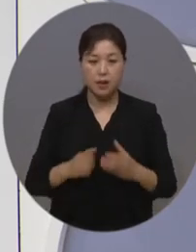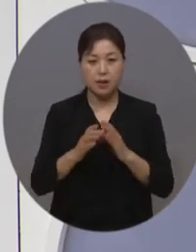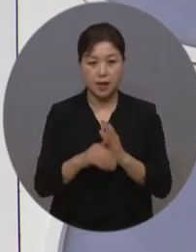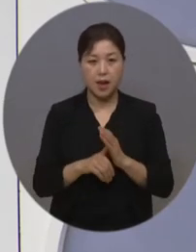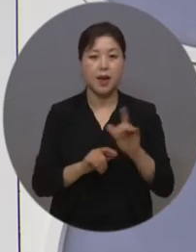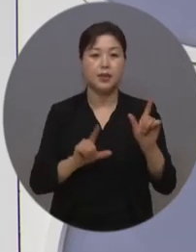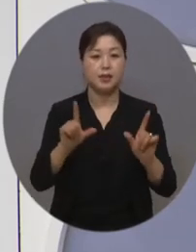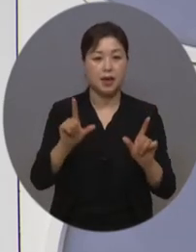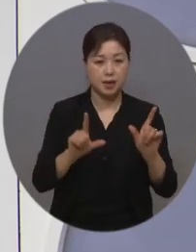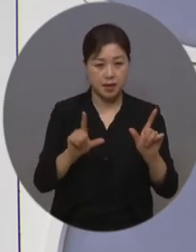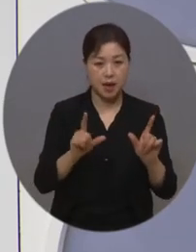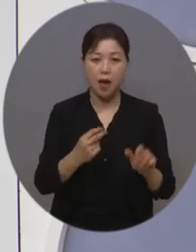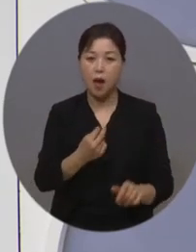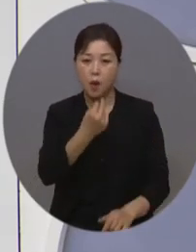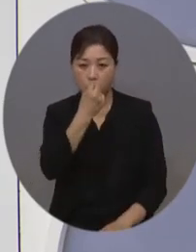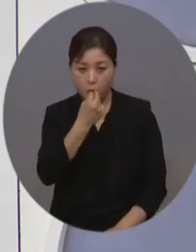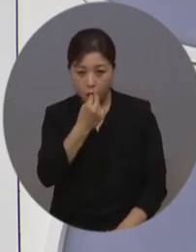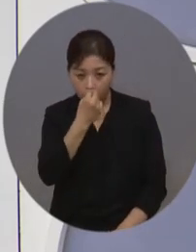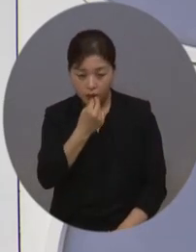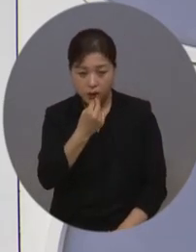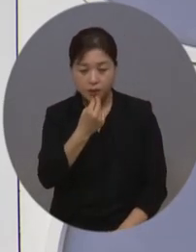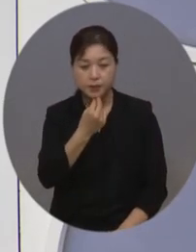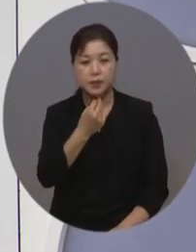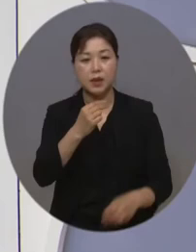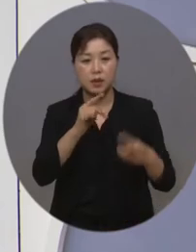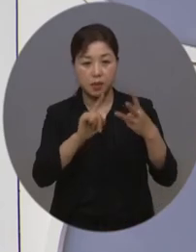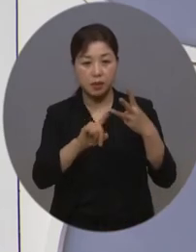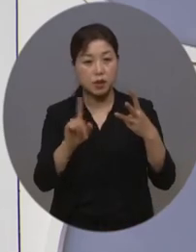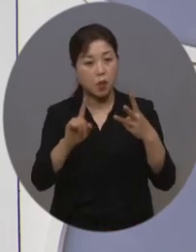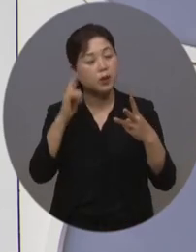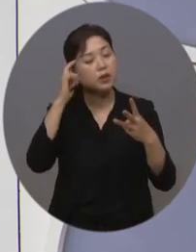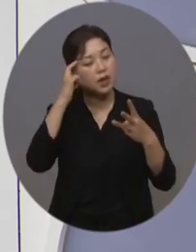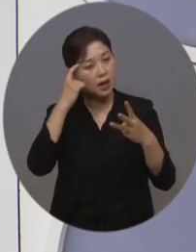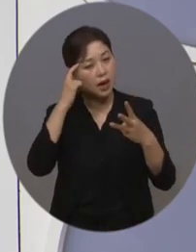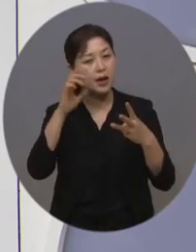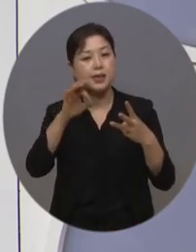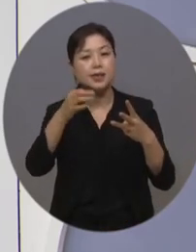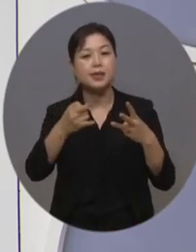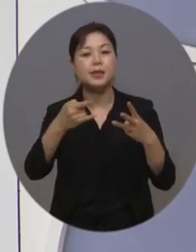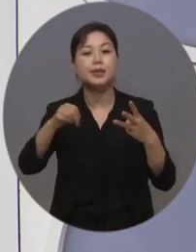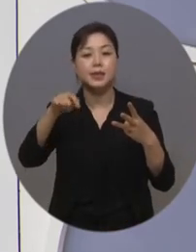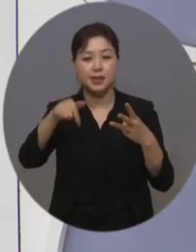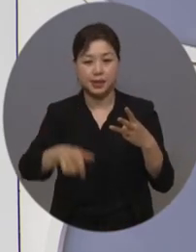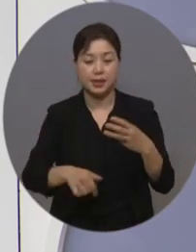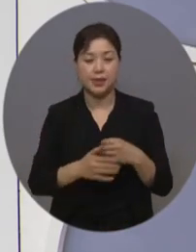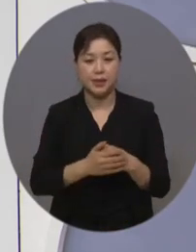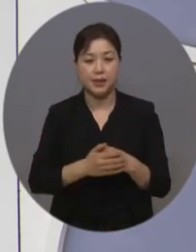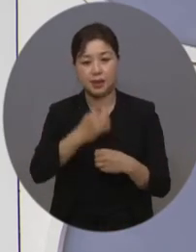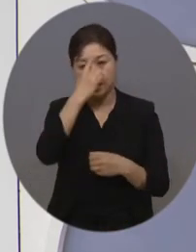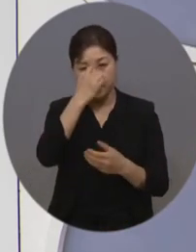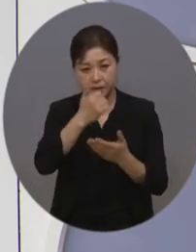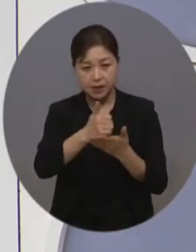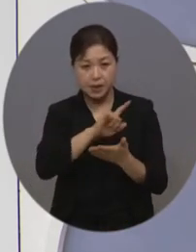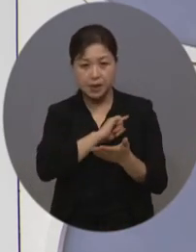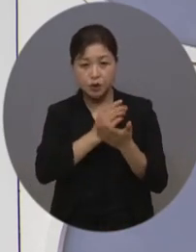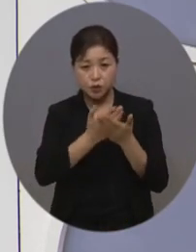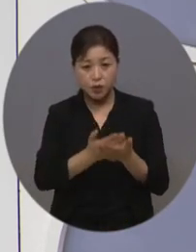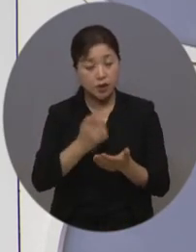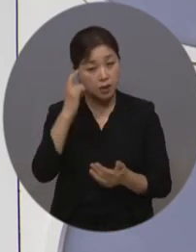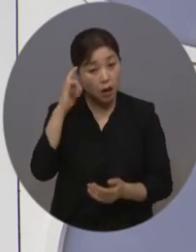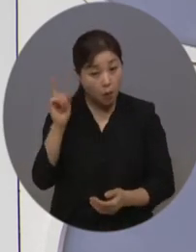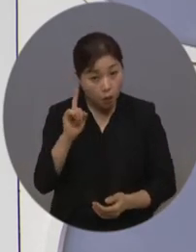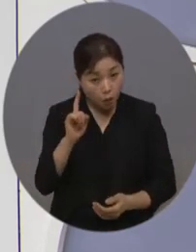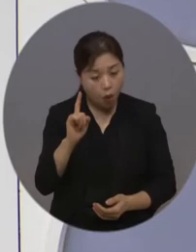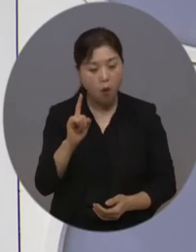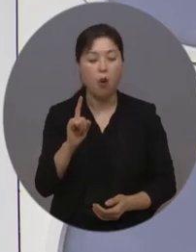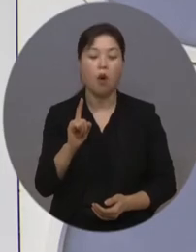자세, 호흡, 그 다음에 이제 생각, 의식인데 스님들도 제일 중시하는 게 호흡입니다. 예,